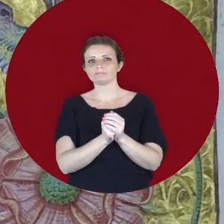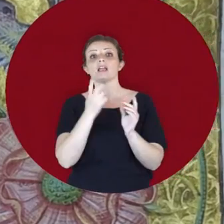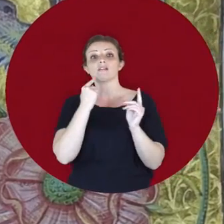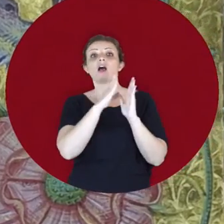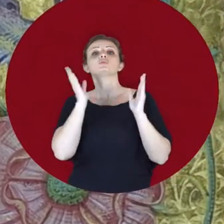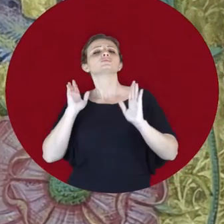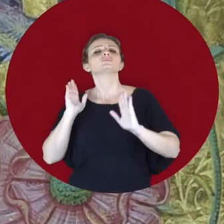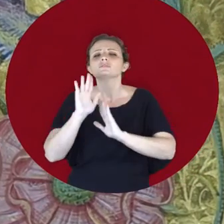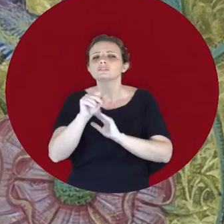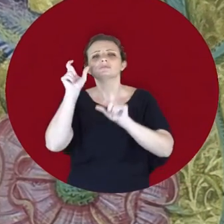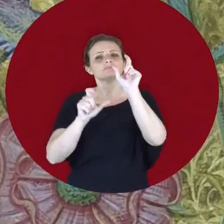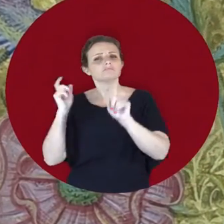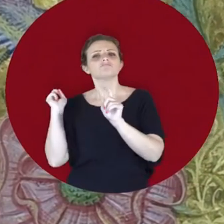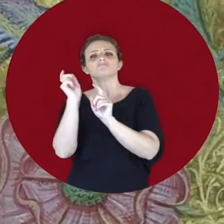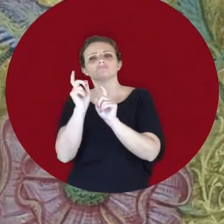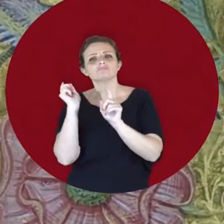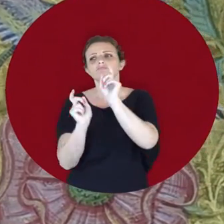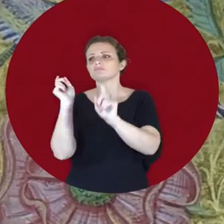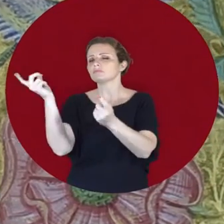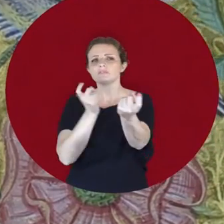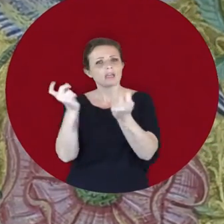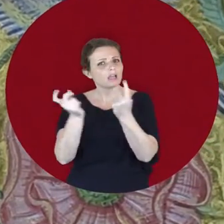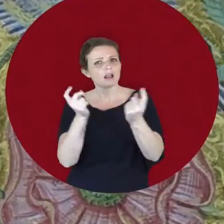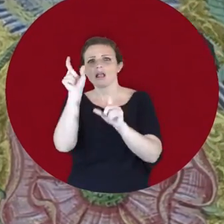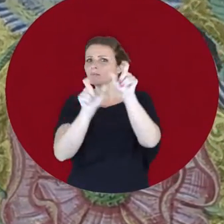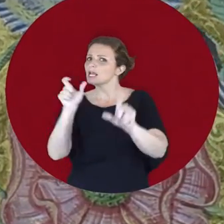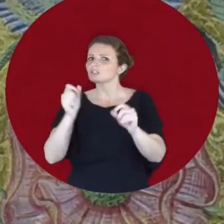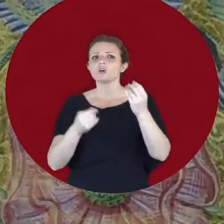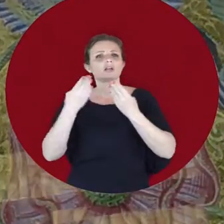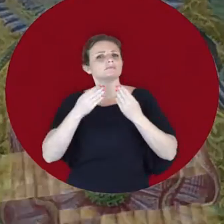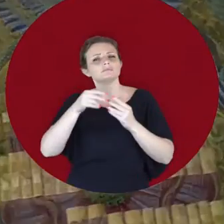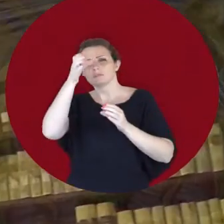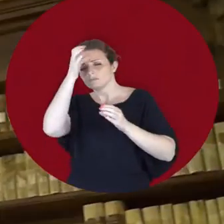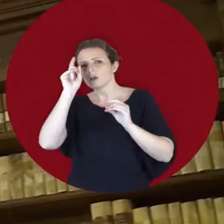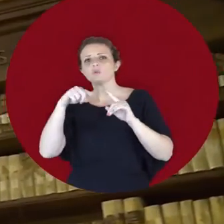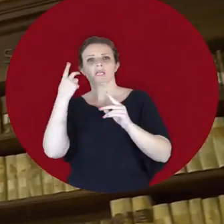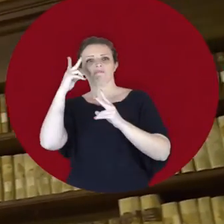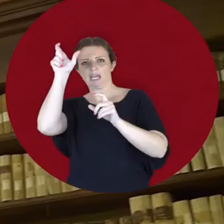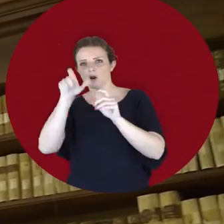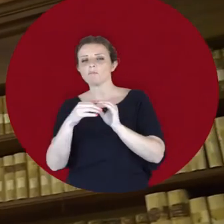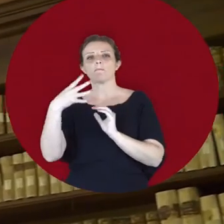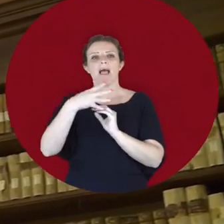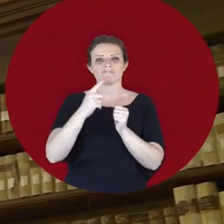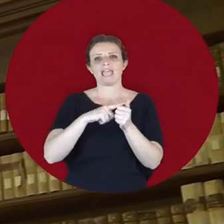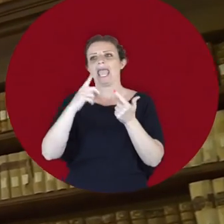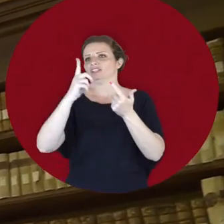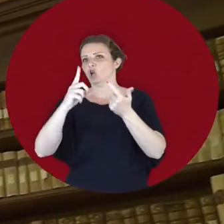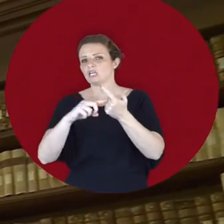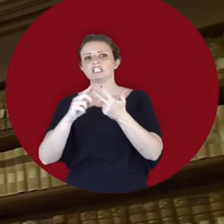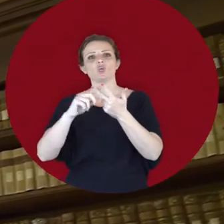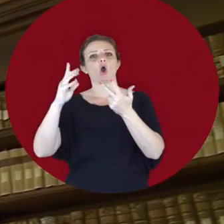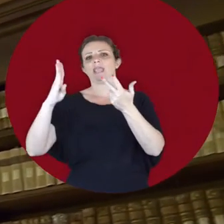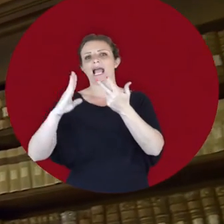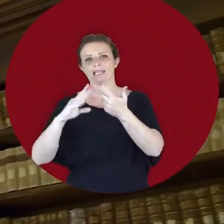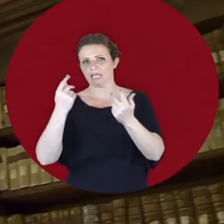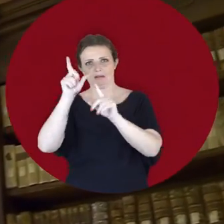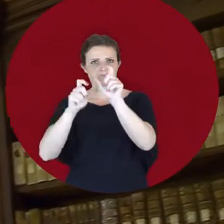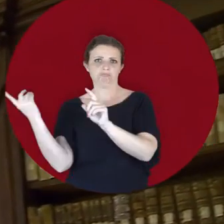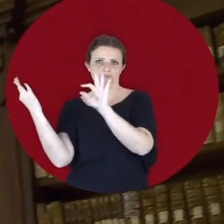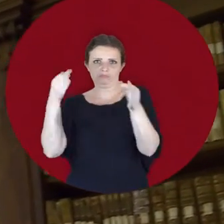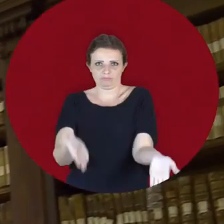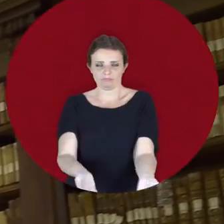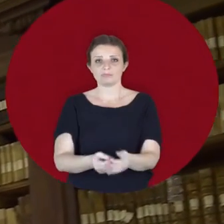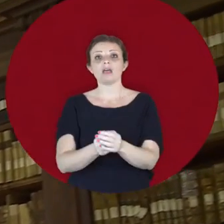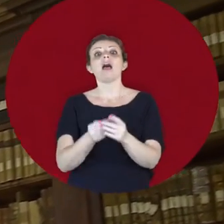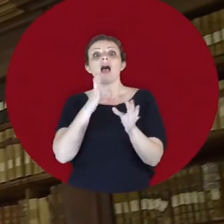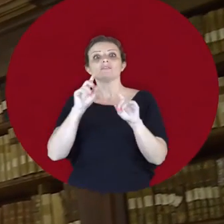biblioteca vennero quotidianamente ad approfondire le loro ricerche i più importanti studiosi veronesi, come il Maffei, il Dionisi o il